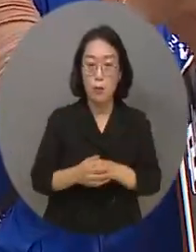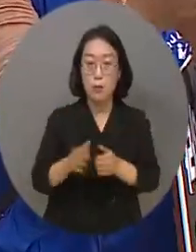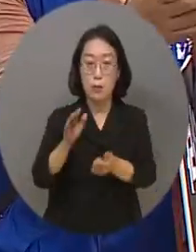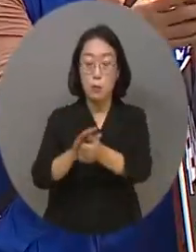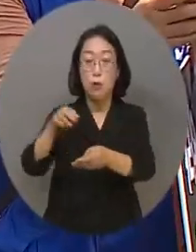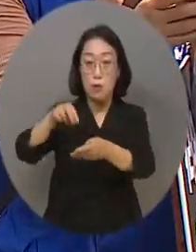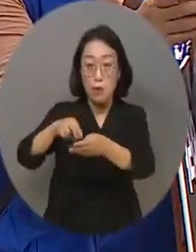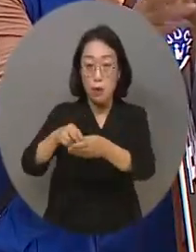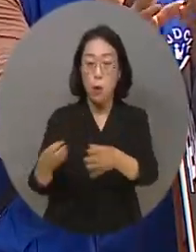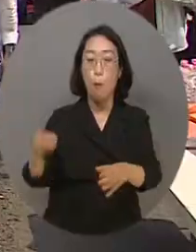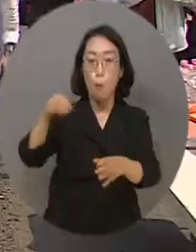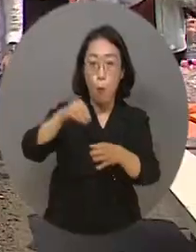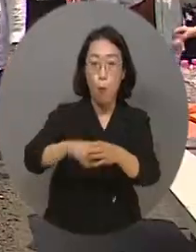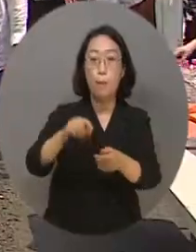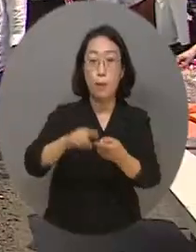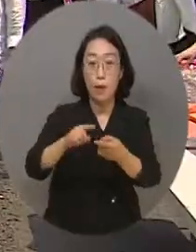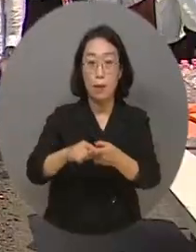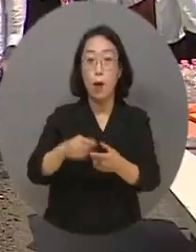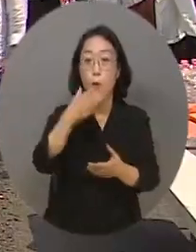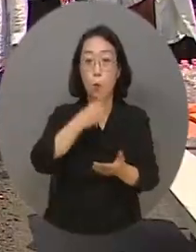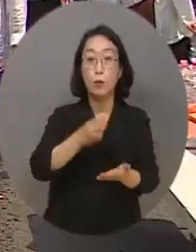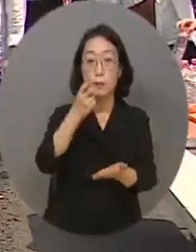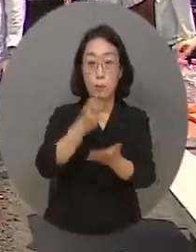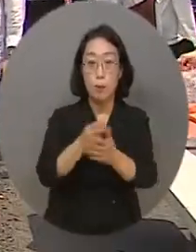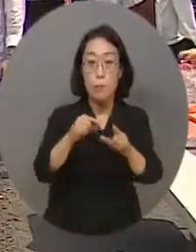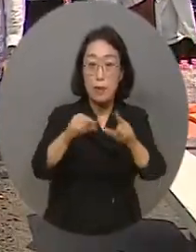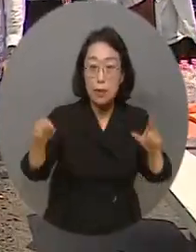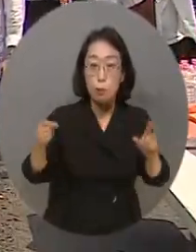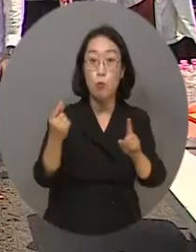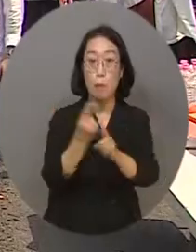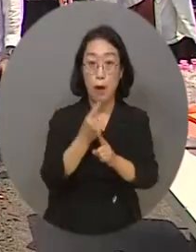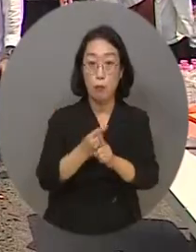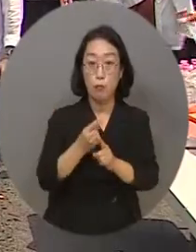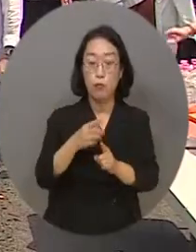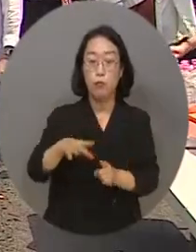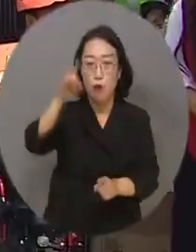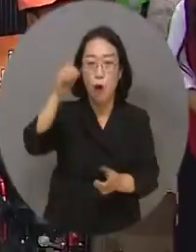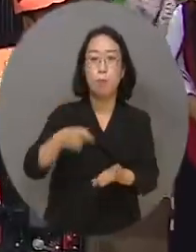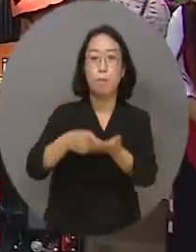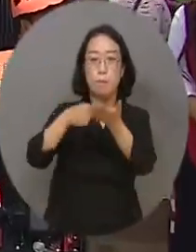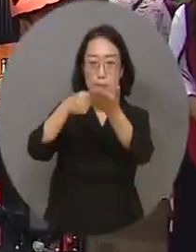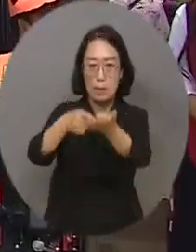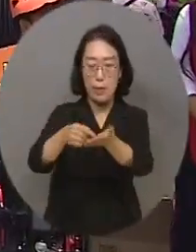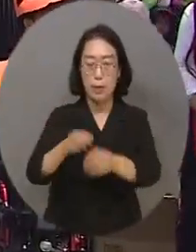장애인자립생활지원센터를 포함하는 내용을 담은 장애인복지법 일부 개정 법률안을 발의했습니다.